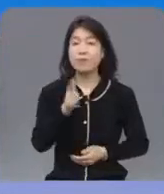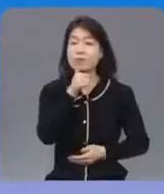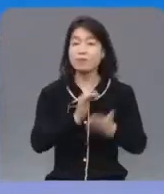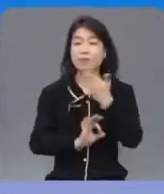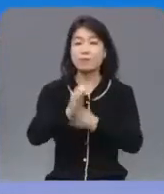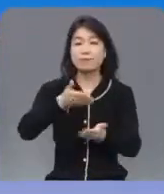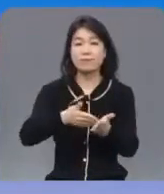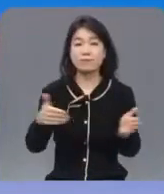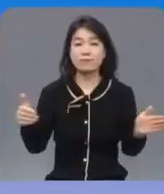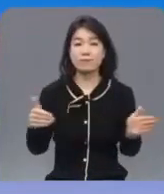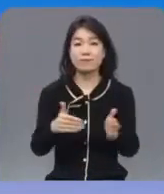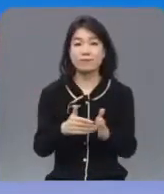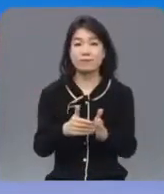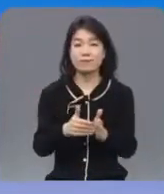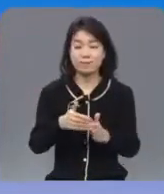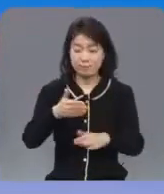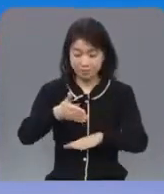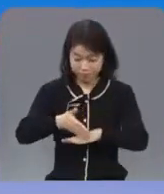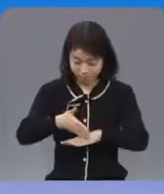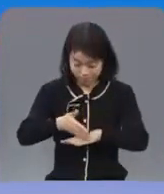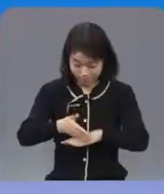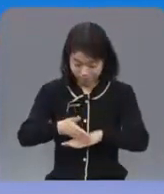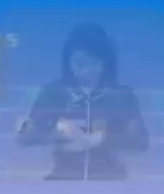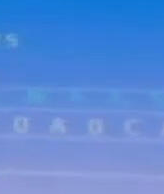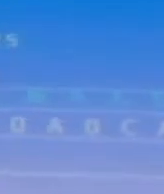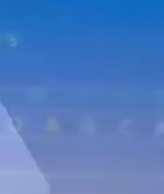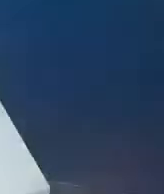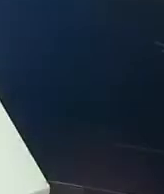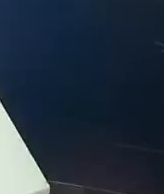월일 가슴 함께한 kbs 뉴스를 마칩니다 감사합니다